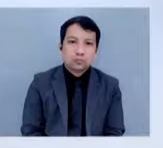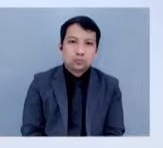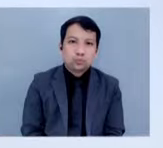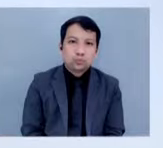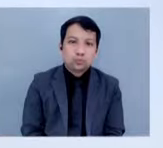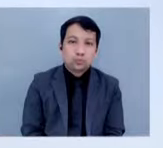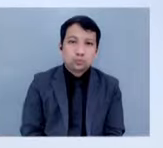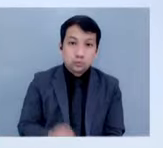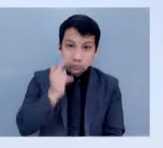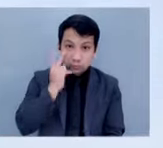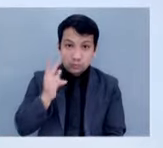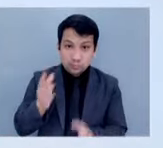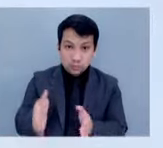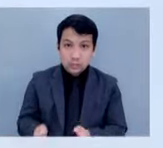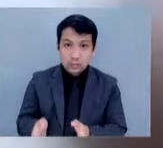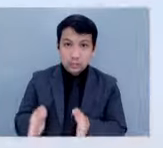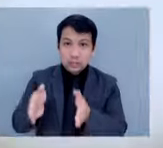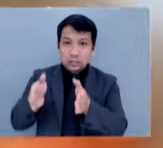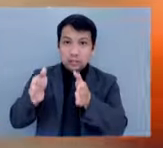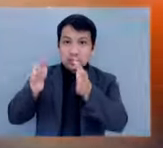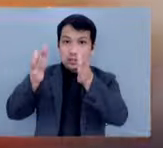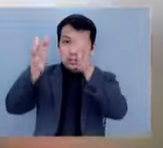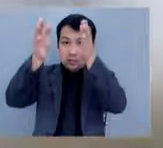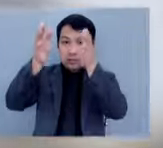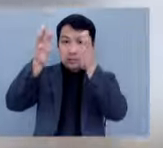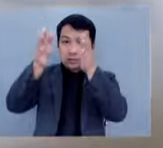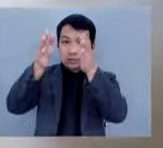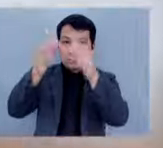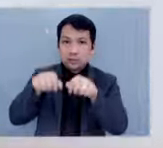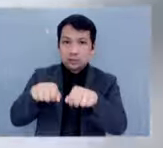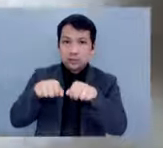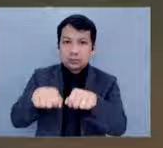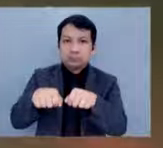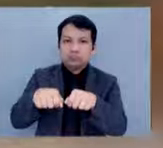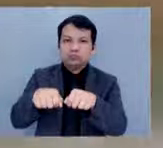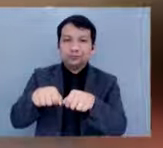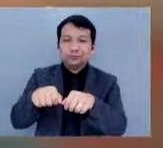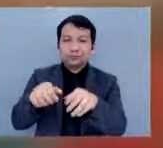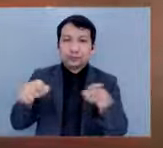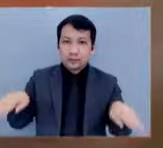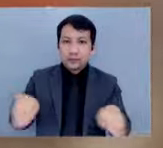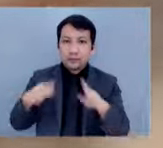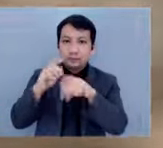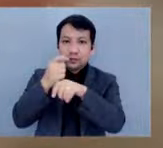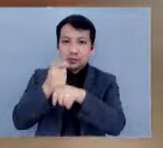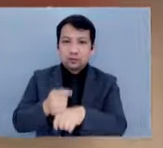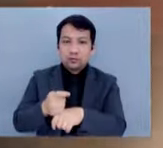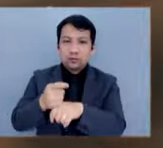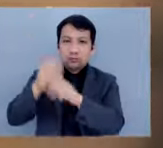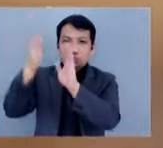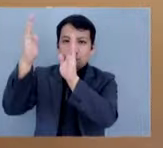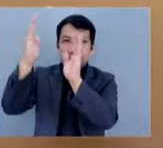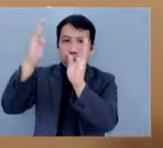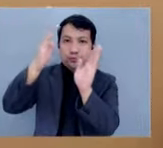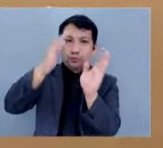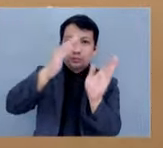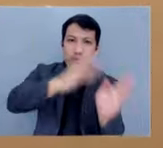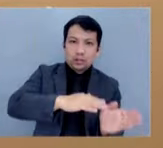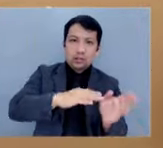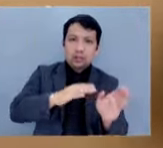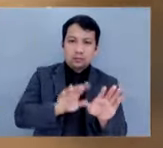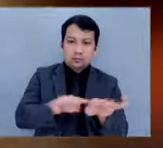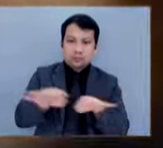Biglang bumagsak ang higit 100 talampak ang kalesang yan na pormang templo. Nagtakbuhan tuloy ang mga dumalo sa posisyon